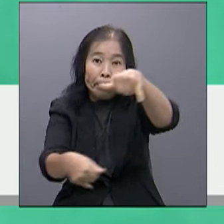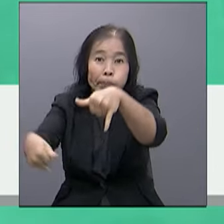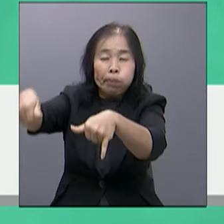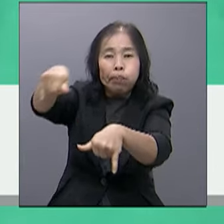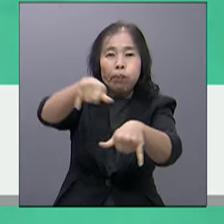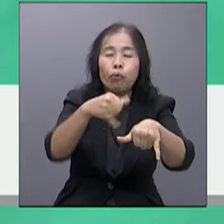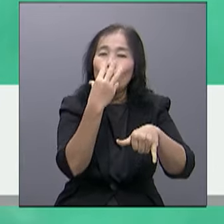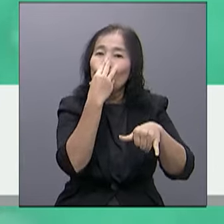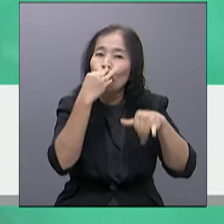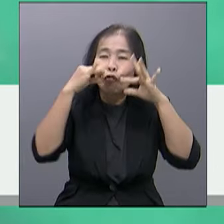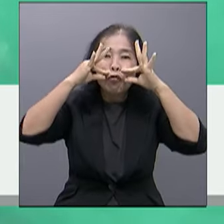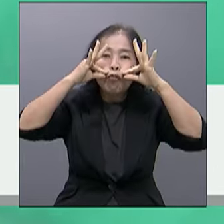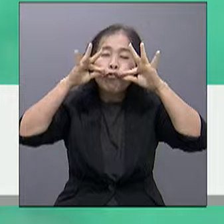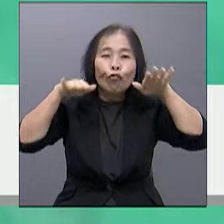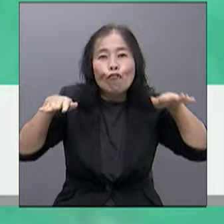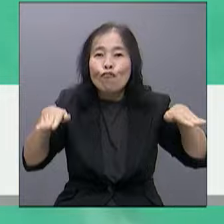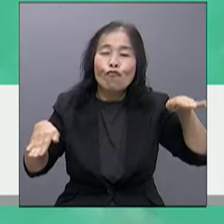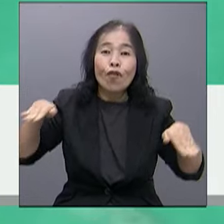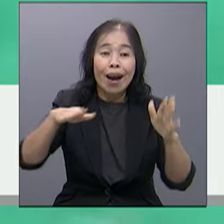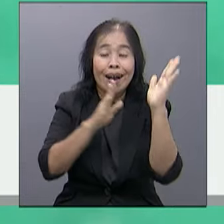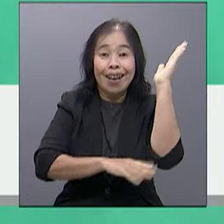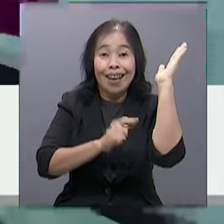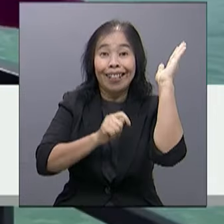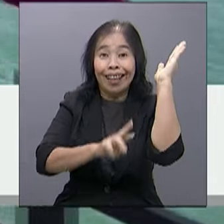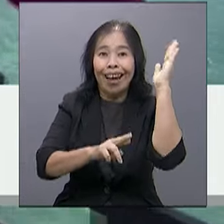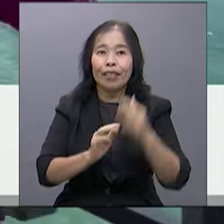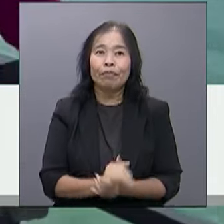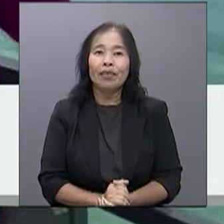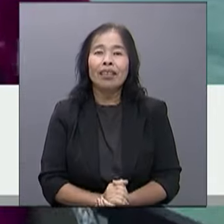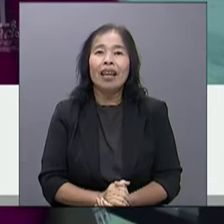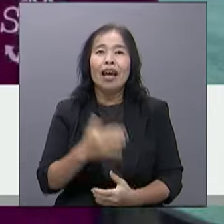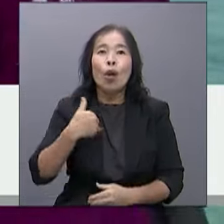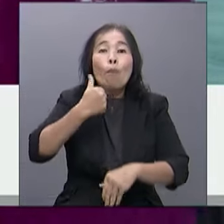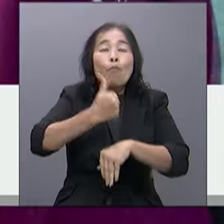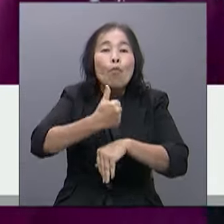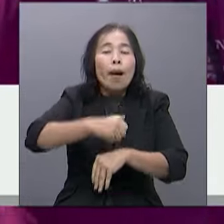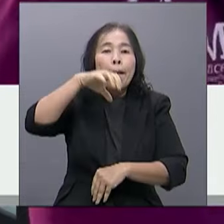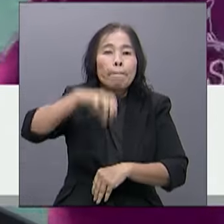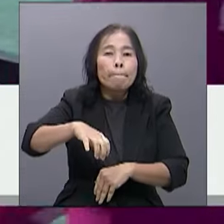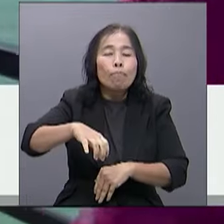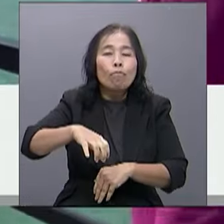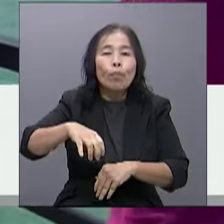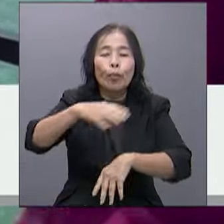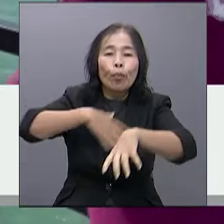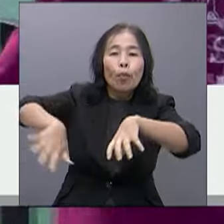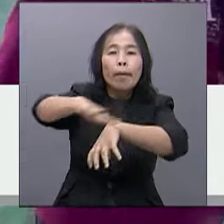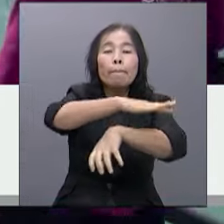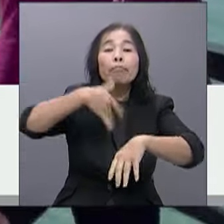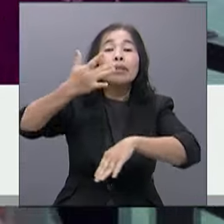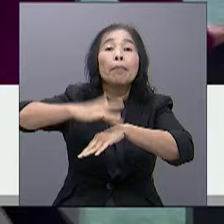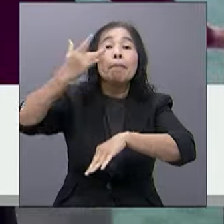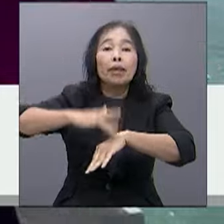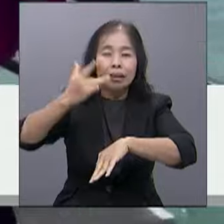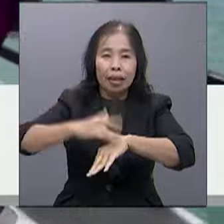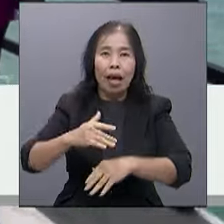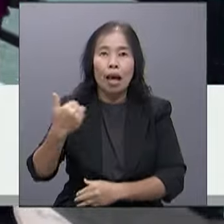หาดหยงลำค่ะคุณชัยวัฒน์ลิ้มลิขิตอักษรผู้อำนวยการสำนักอุทยานแห่งชาติได้รับรายงานจาก